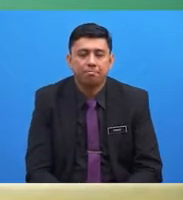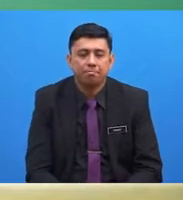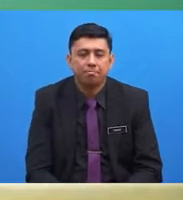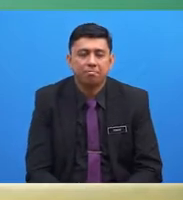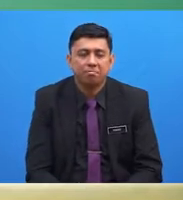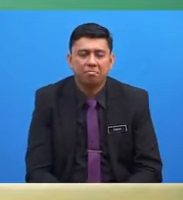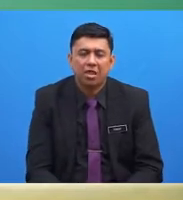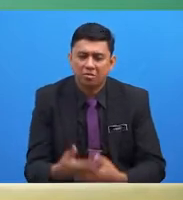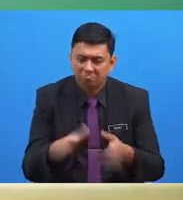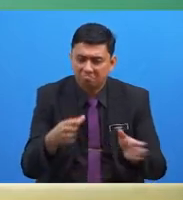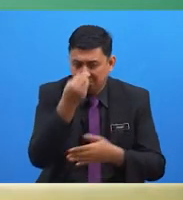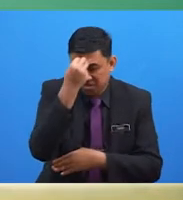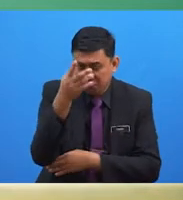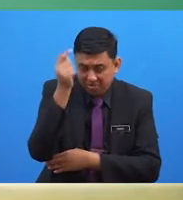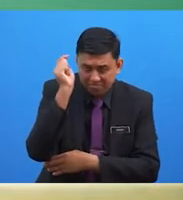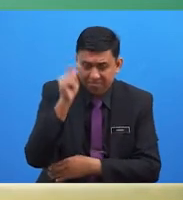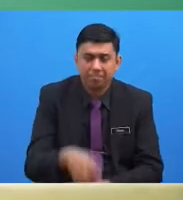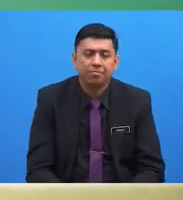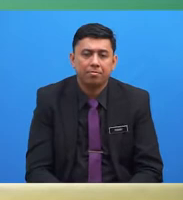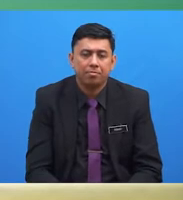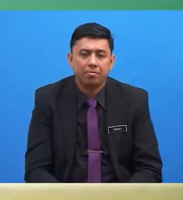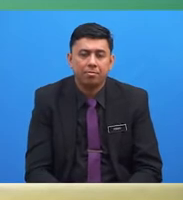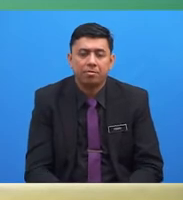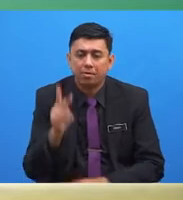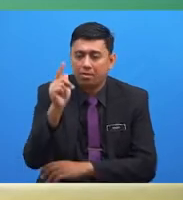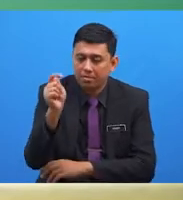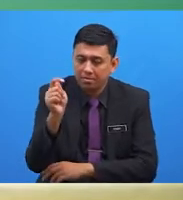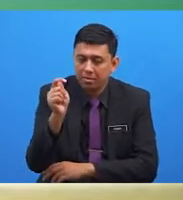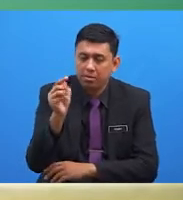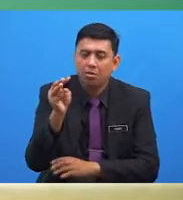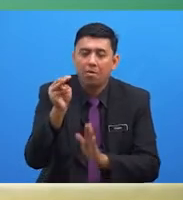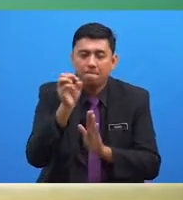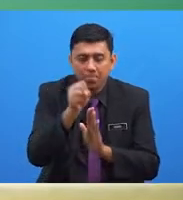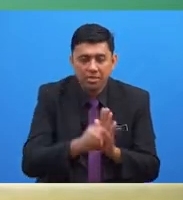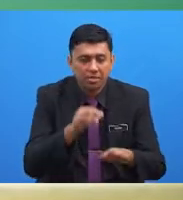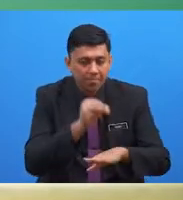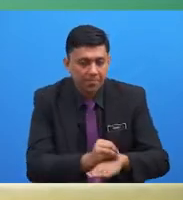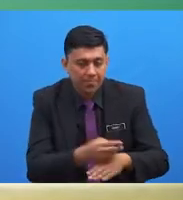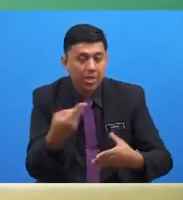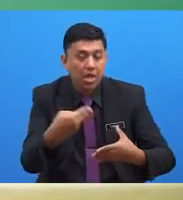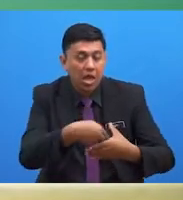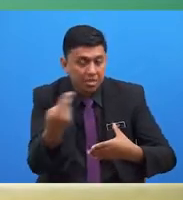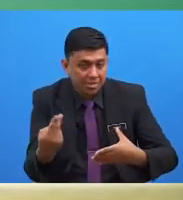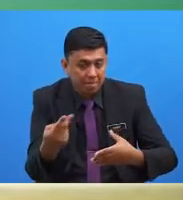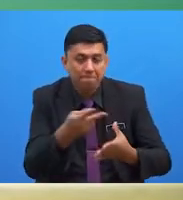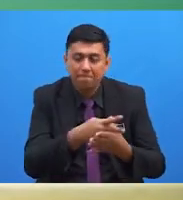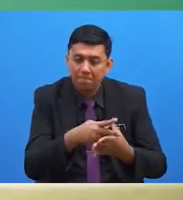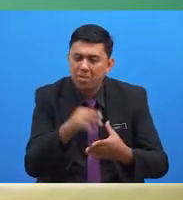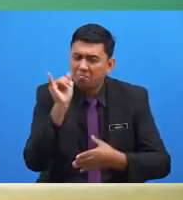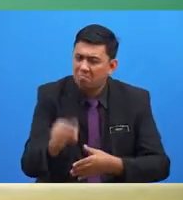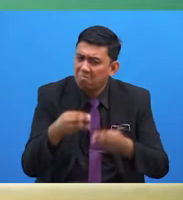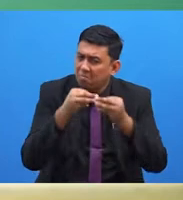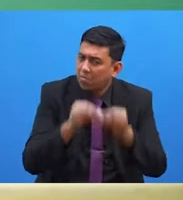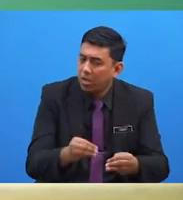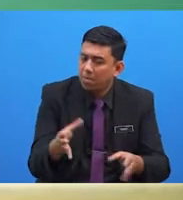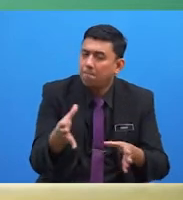Seperti yang telah diterangkan sebelum ini, bahagian kredit akaun semasa adalah menunjukkan hasil perkongsi yang masih